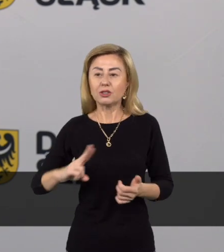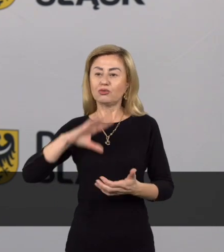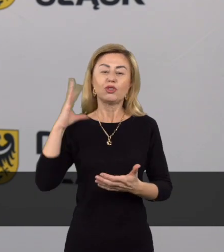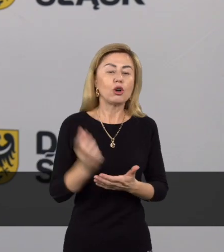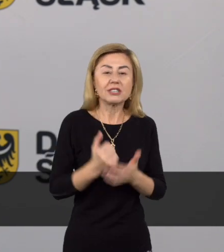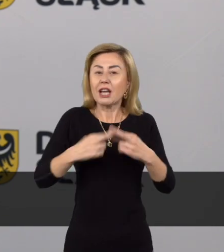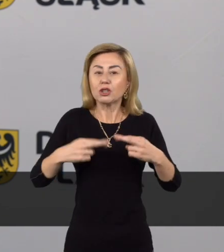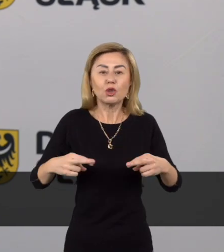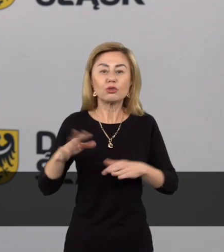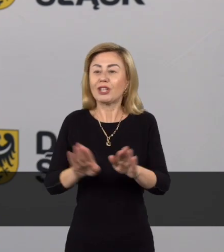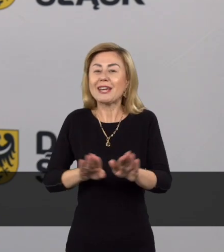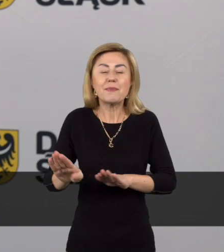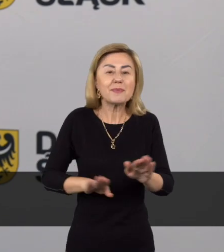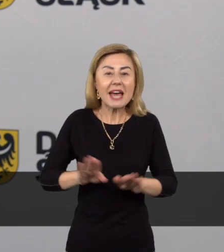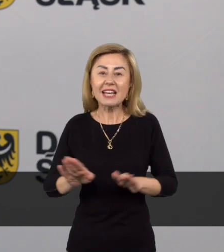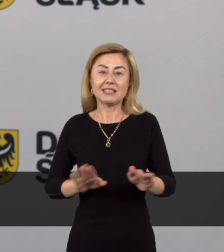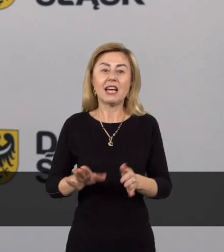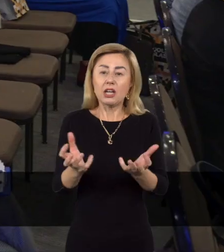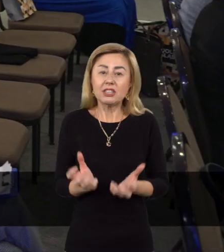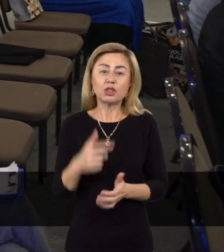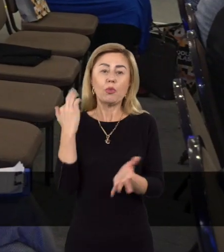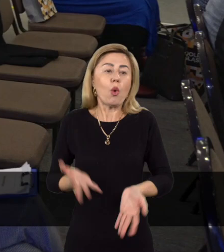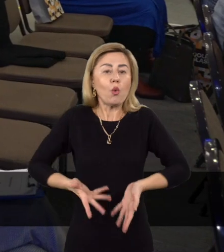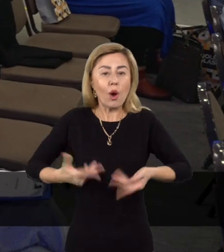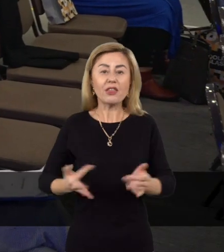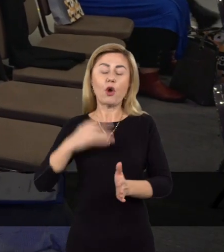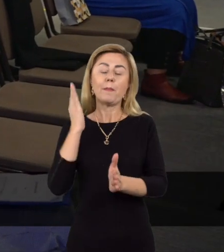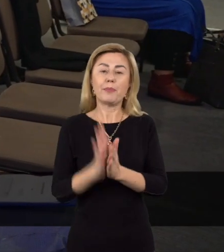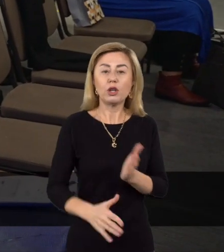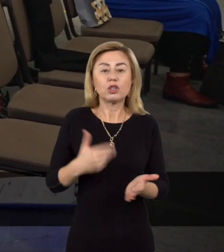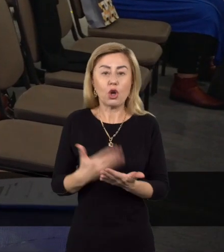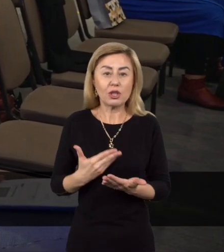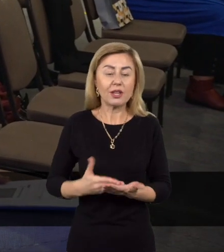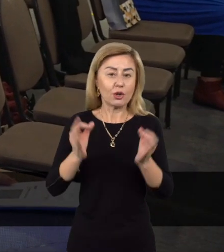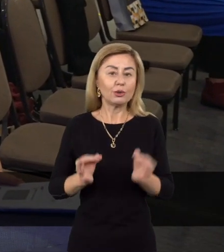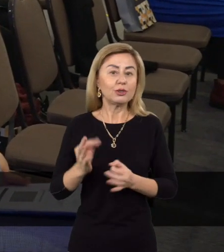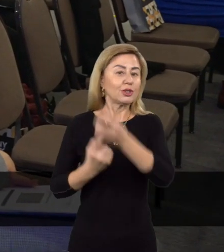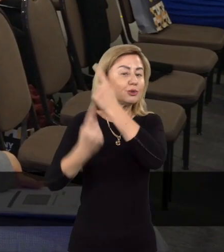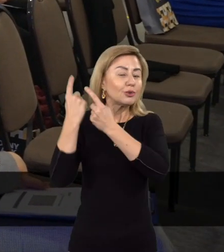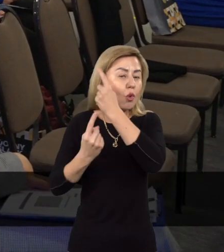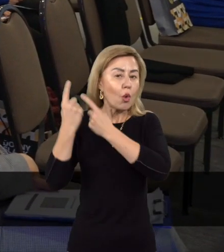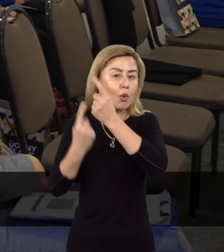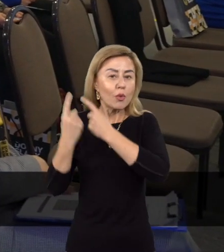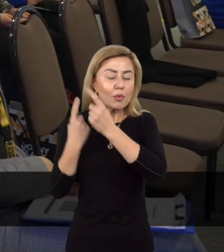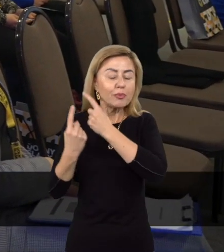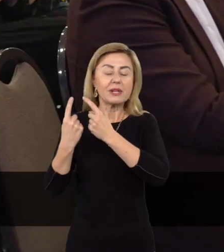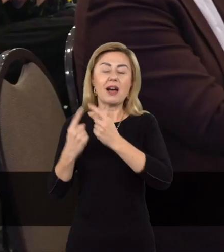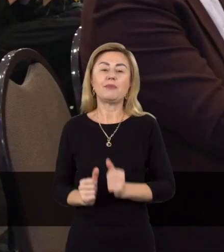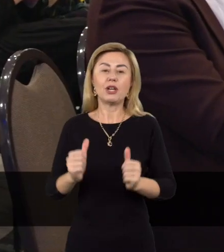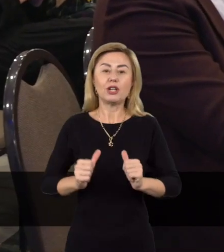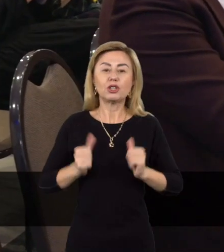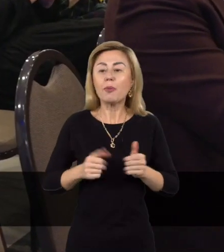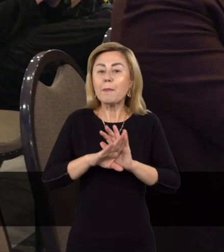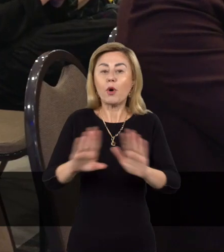korzystamy z dostępnych usług, dostępnych miejsc, dostępnych rozwiązań. W związku z tym będziemy się skupiać na propagowaniu nie tylko samej idei,